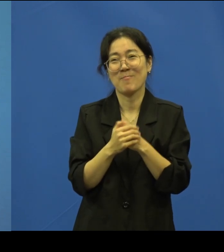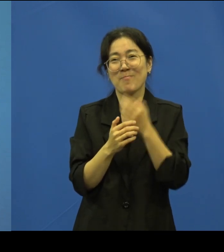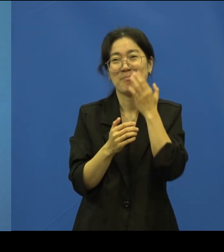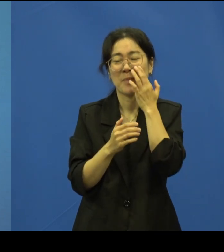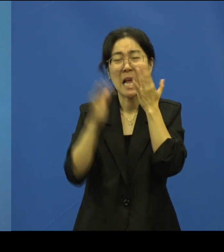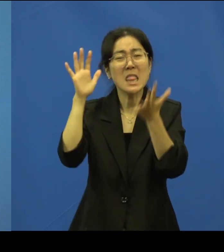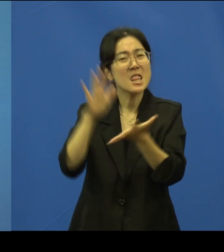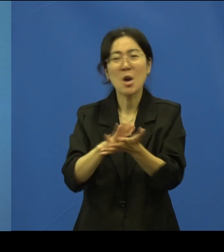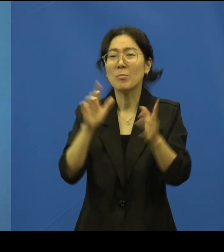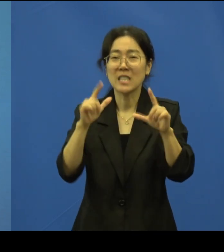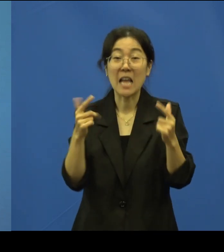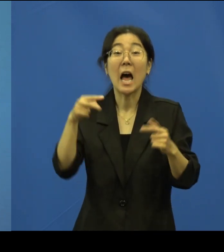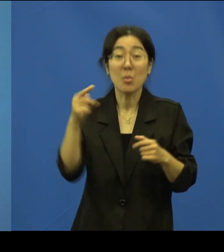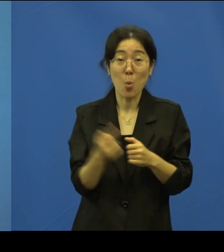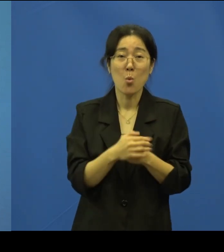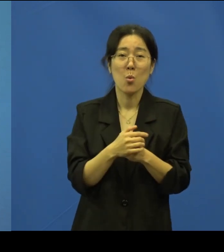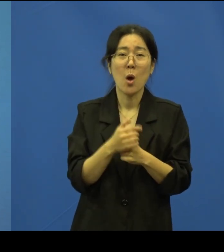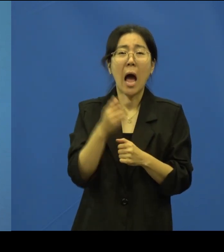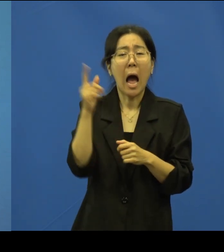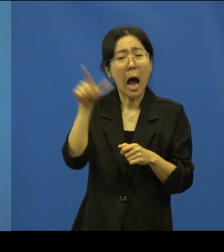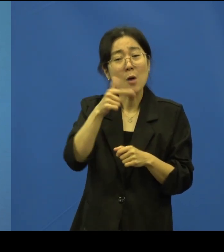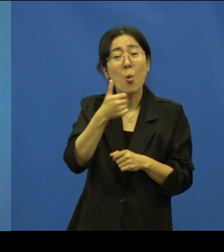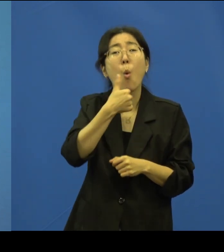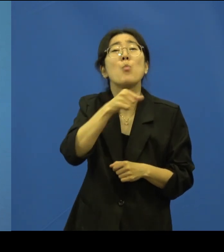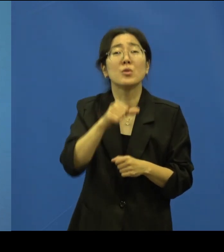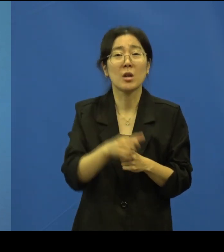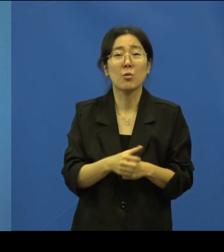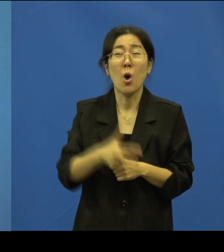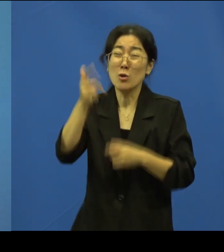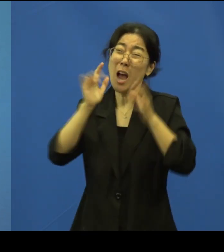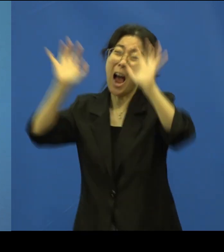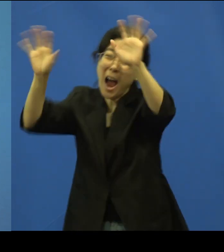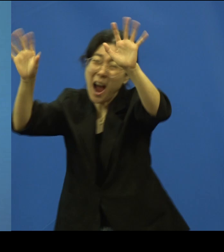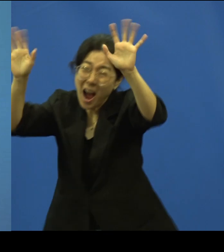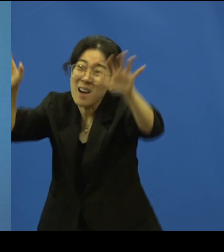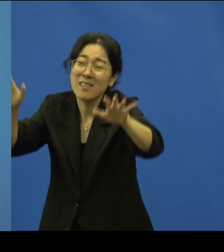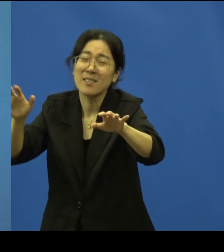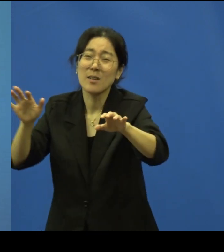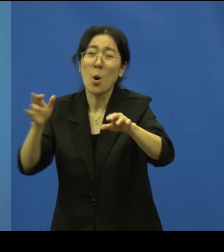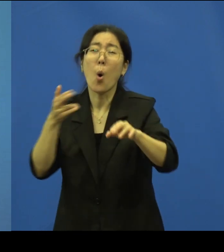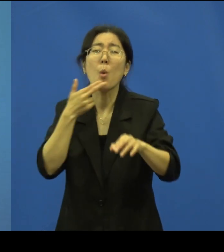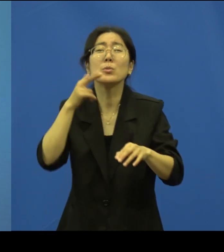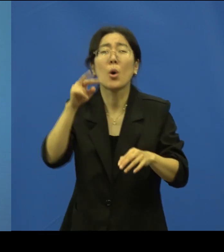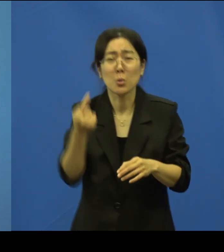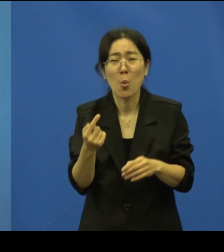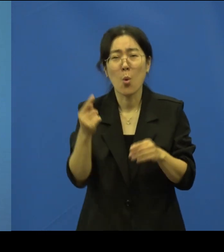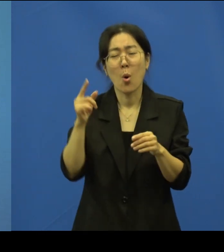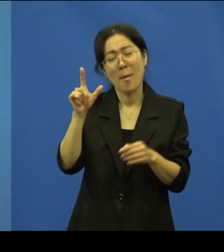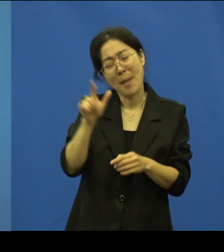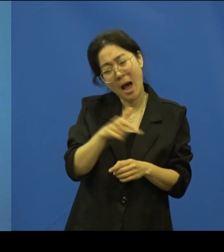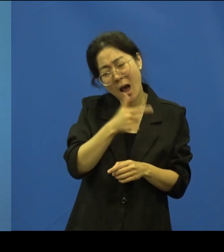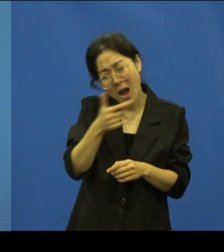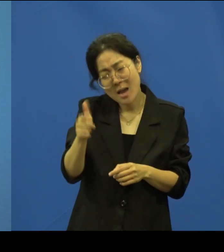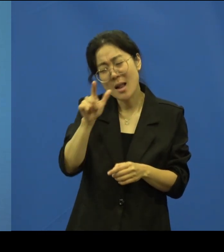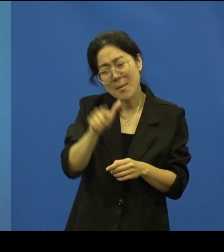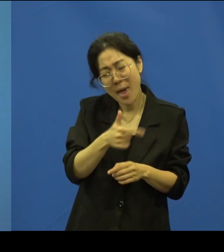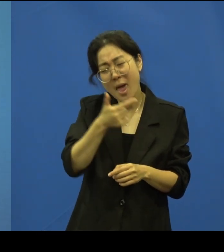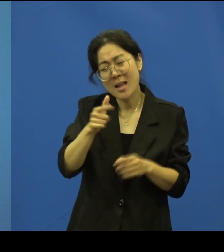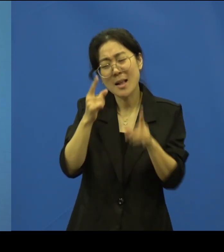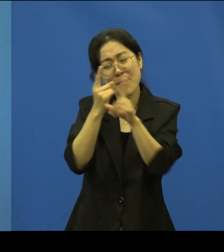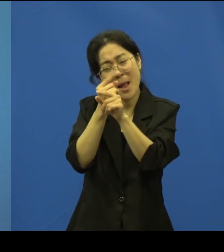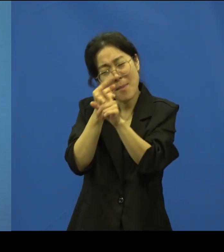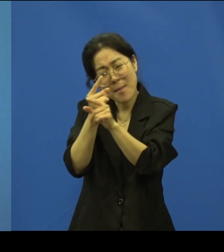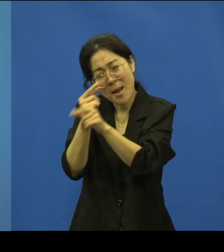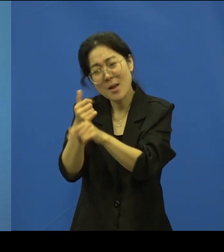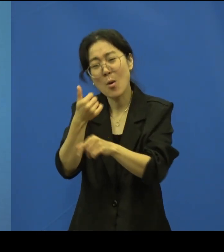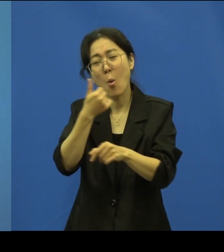목소리로 하루에 5분이라도 주님께 아뢰는 거예요. 하루에 5분이라도 매일 주님께.